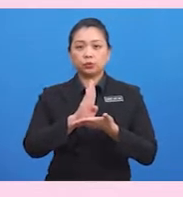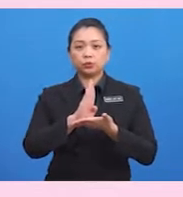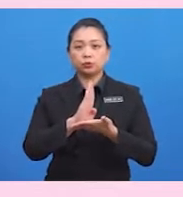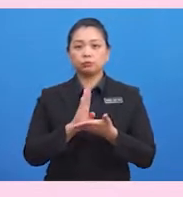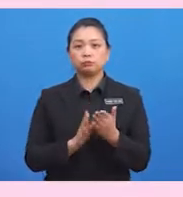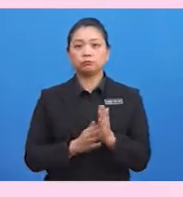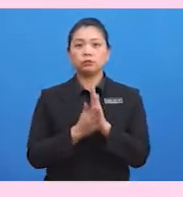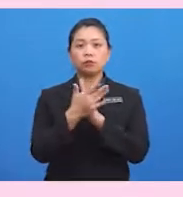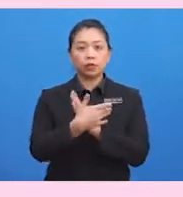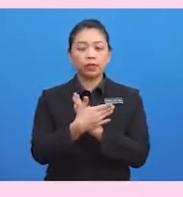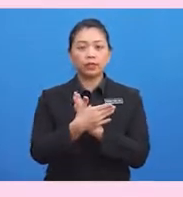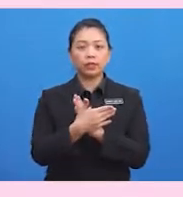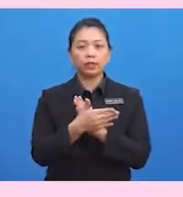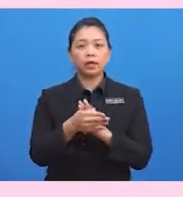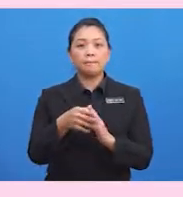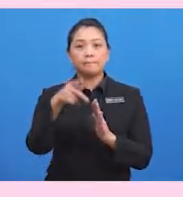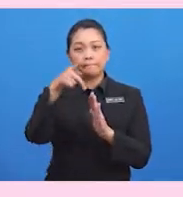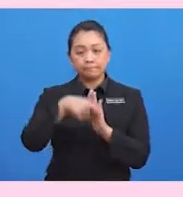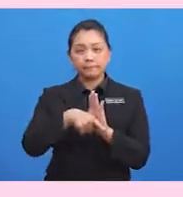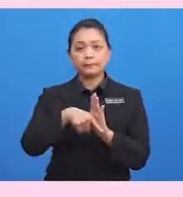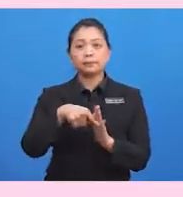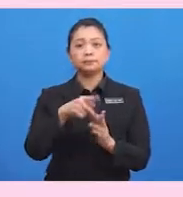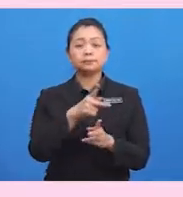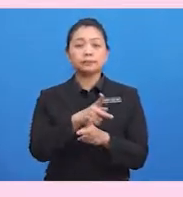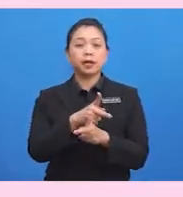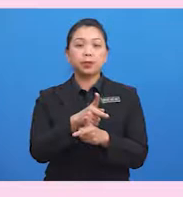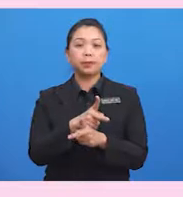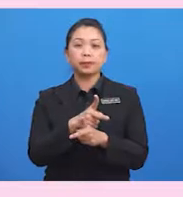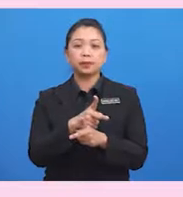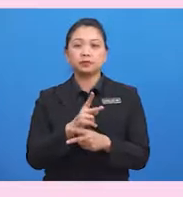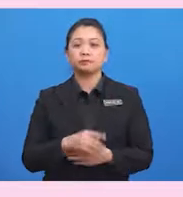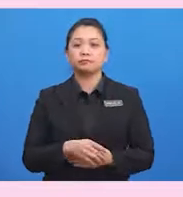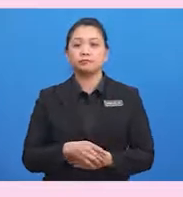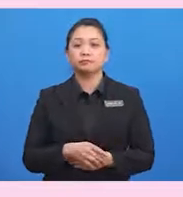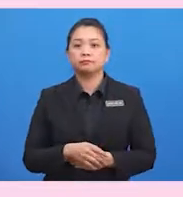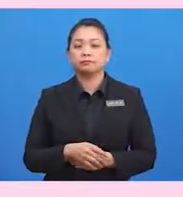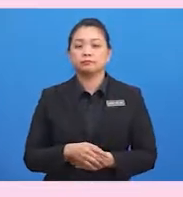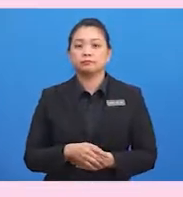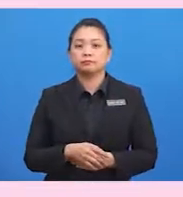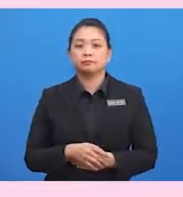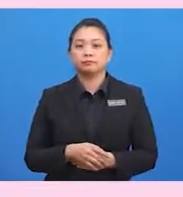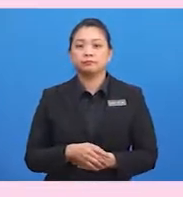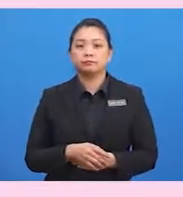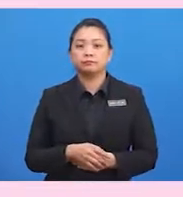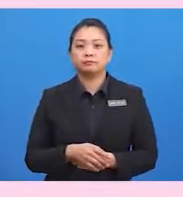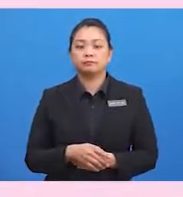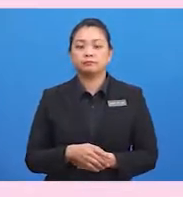berempat berlapan pembesar 16 dan pembesar 32